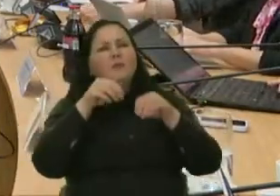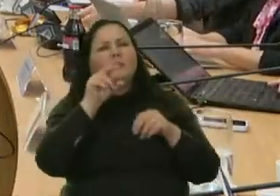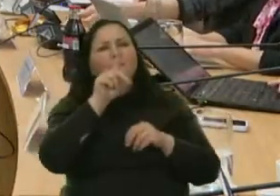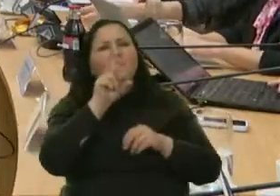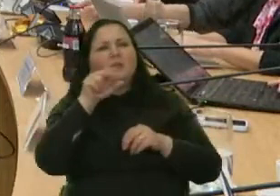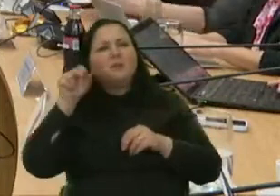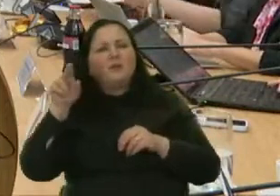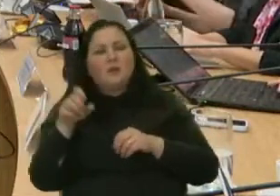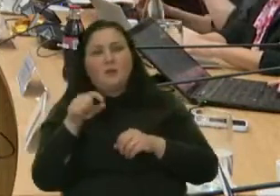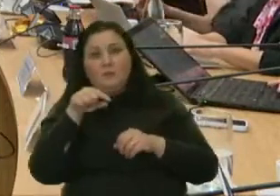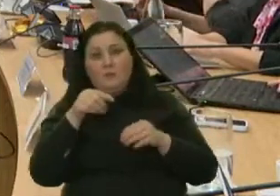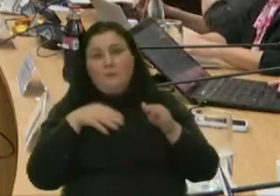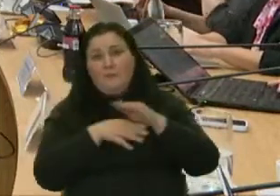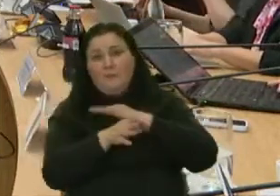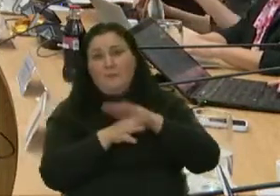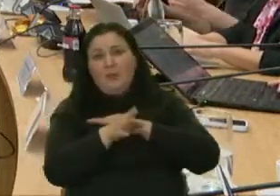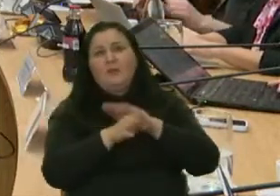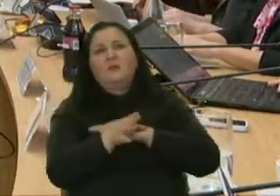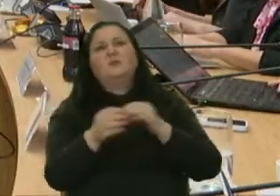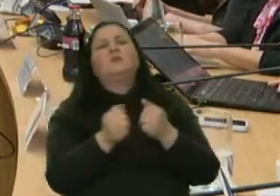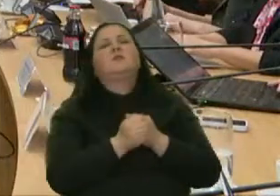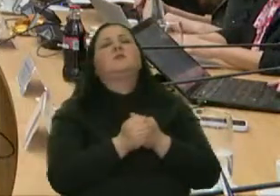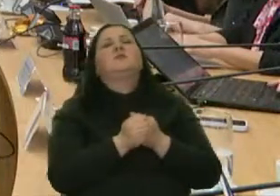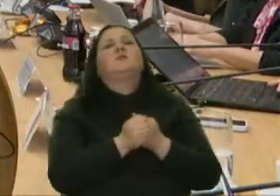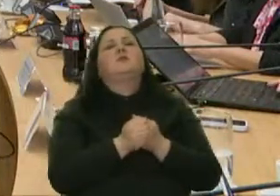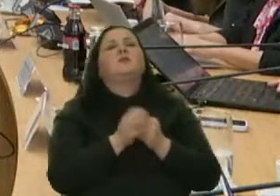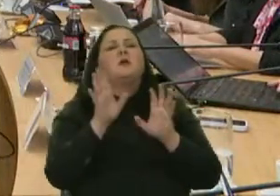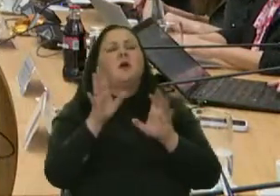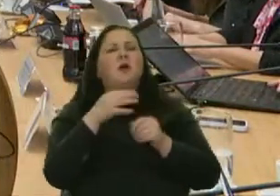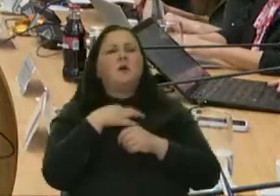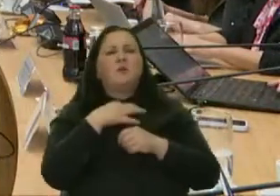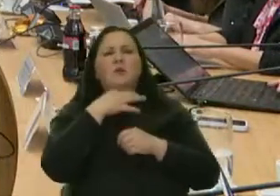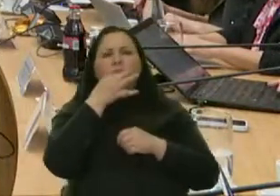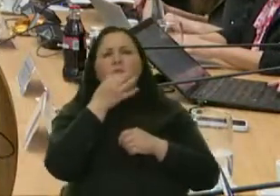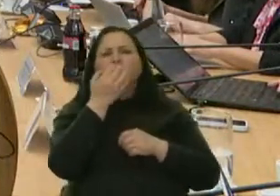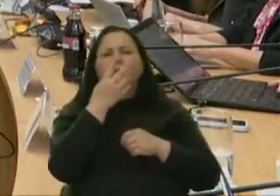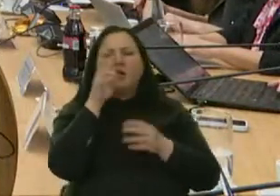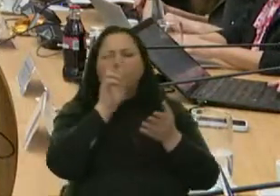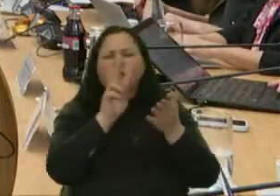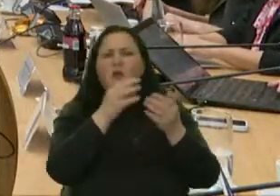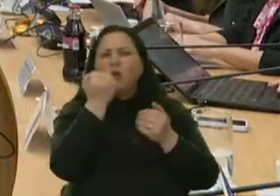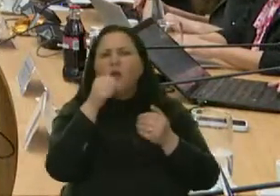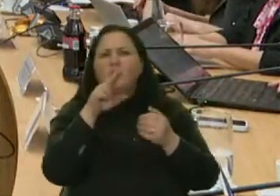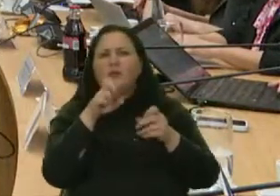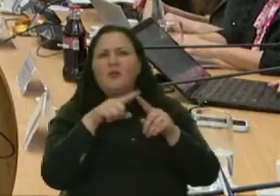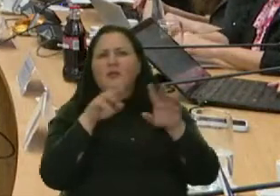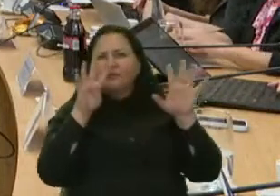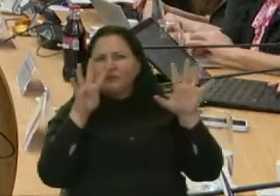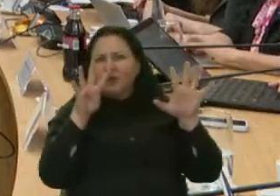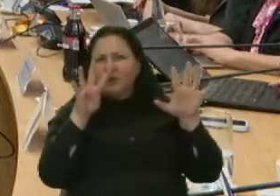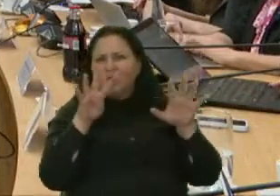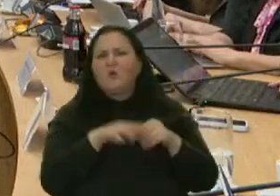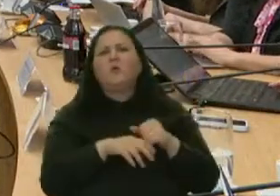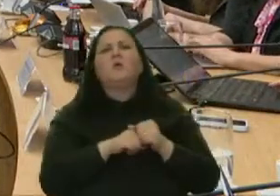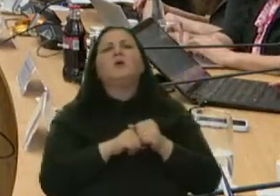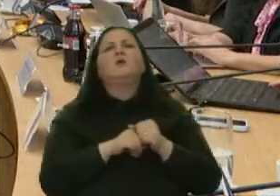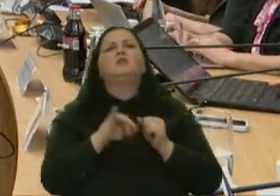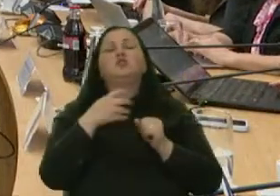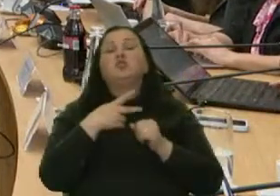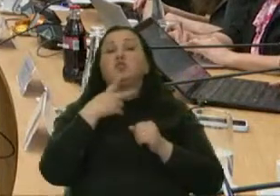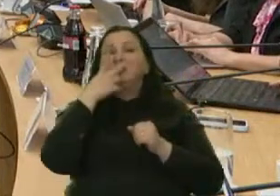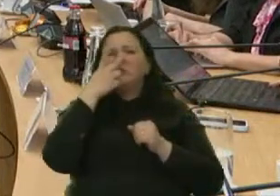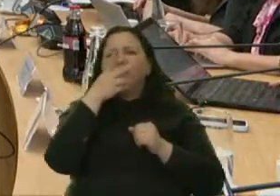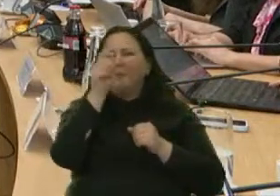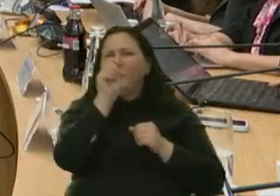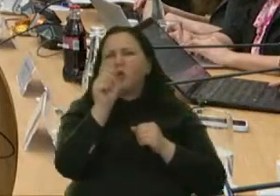metroului clujean am consultat acum anexa nouă dedicată proiectului de investiții metrou Și văd că